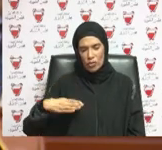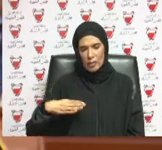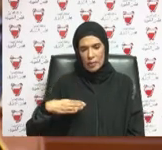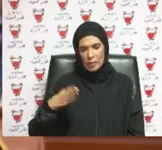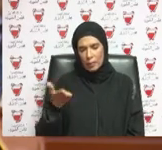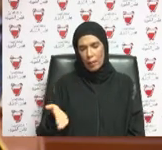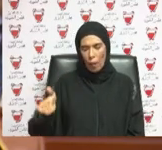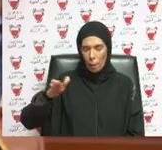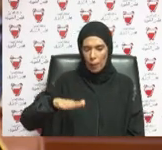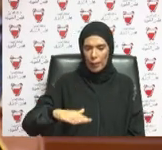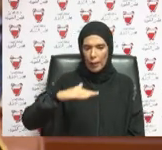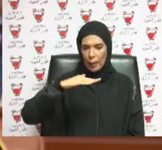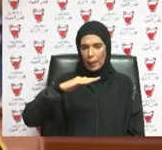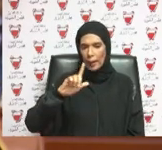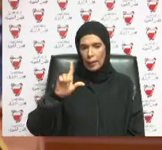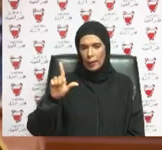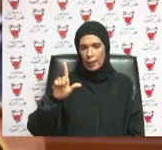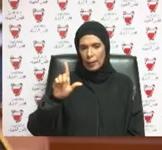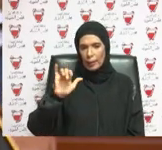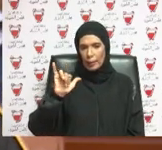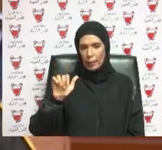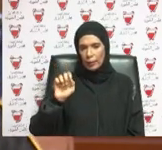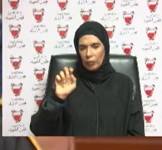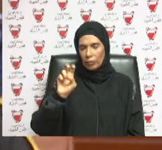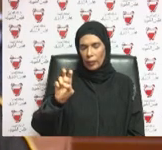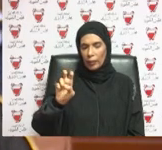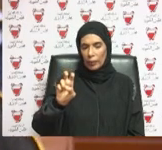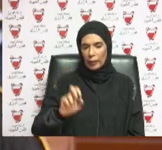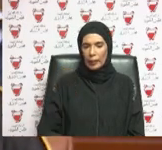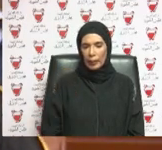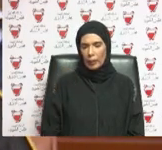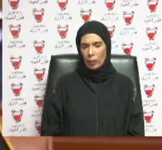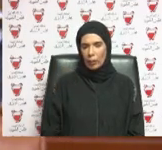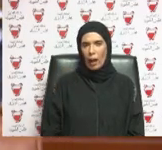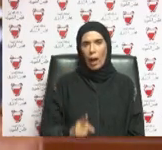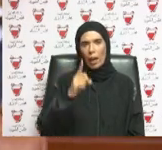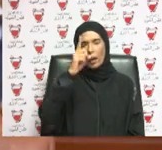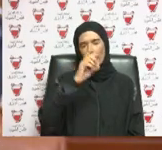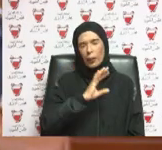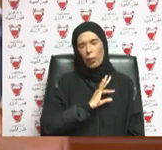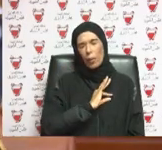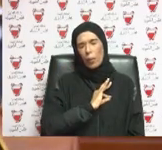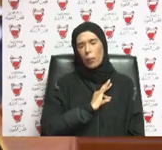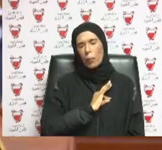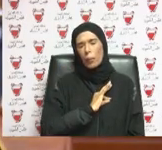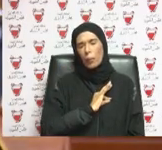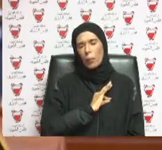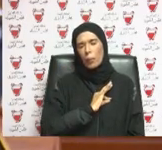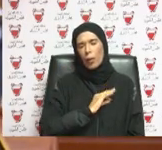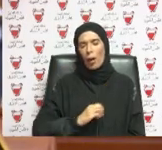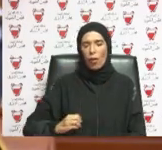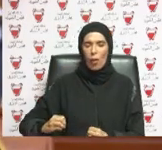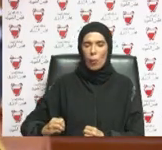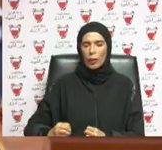الأمير خليفة بن سلمان آل خليفة رحمه الله وتغمده